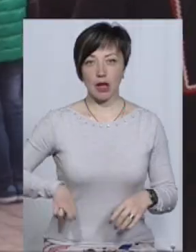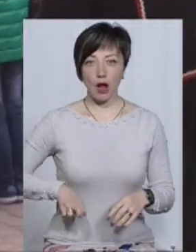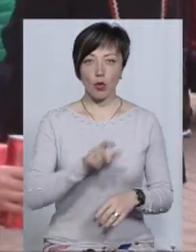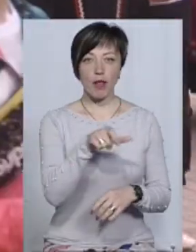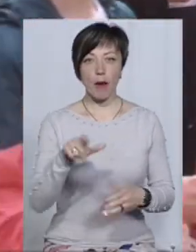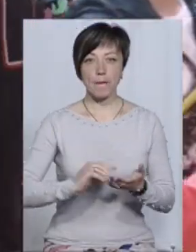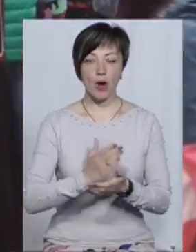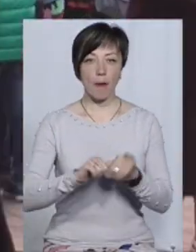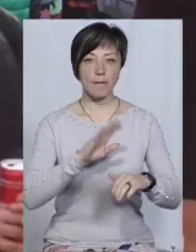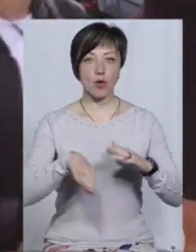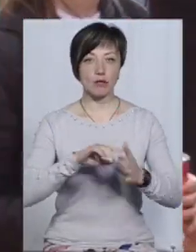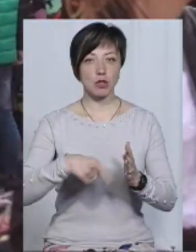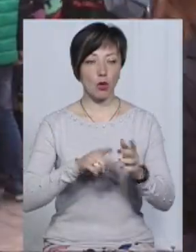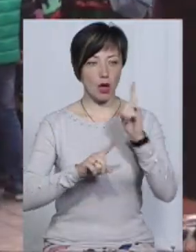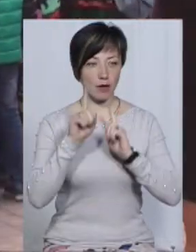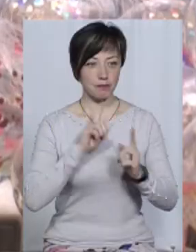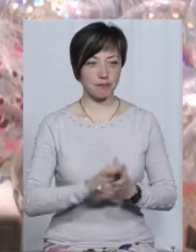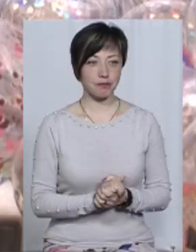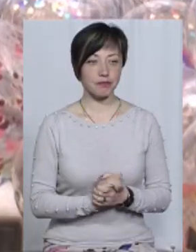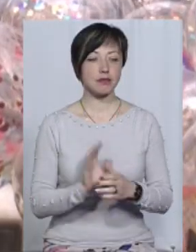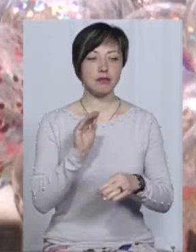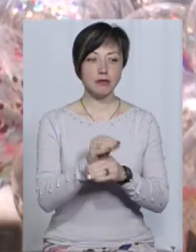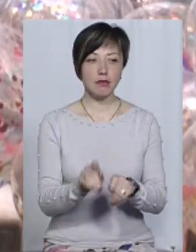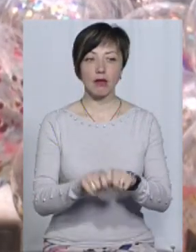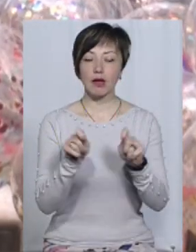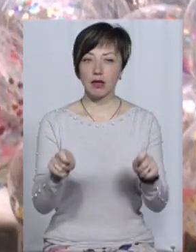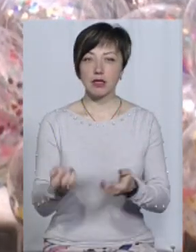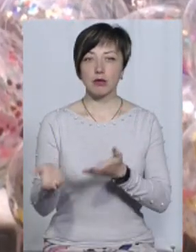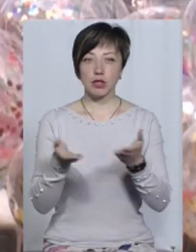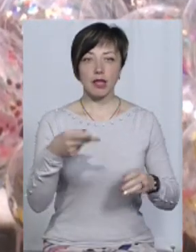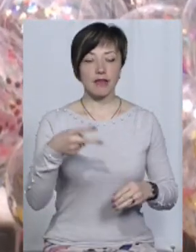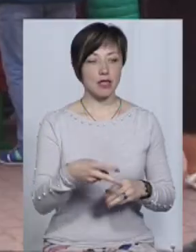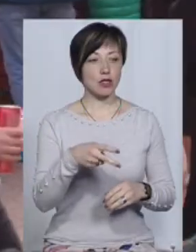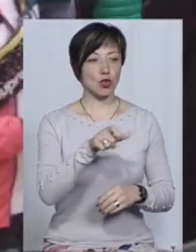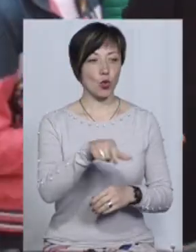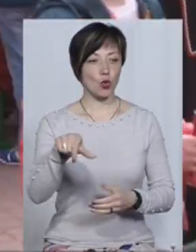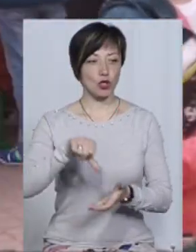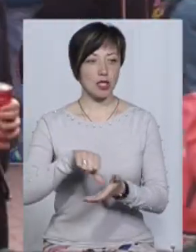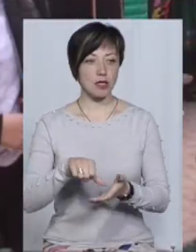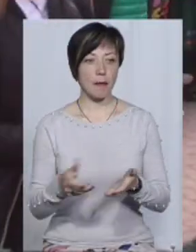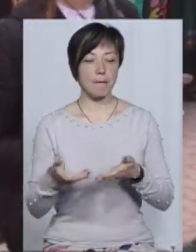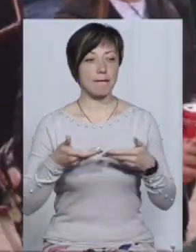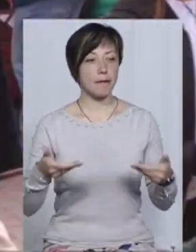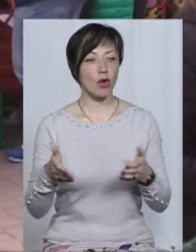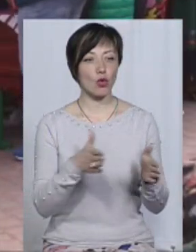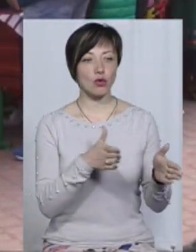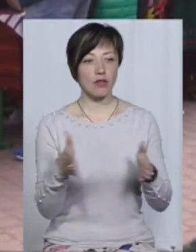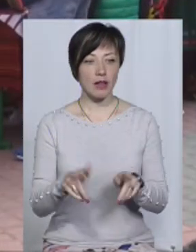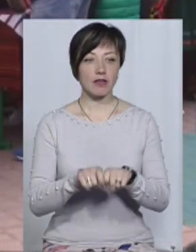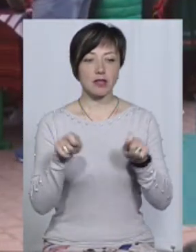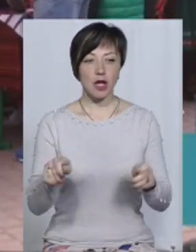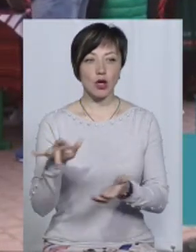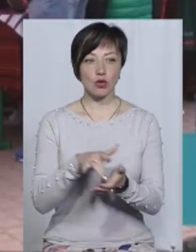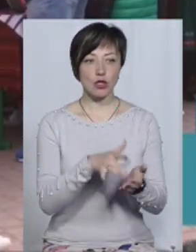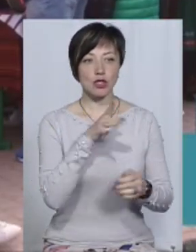політики Кам'янець-Подільської міської ради Альона Кузема. Додає, на відкриття запросили 2000 учасників. Ми готували цьогорічне відкриття